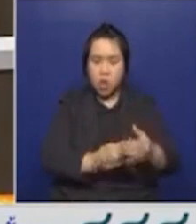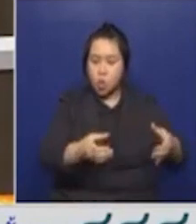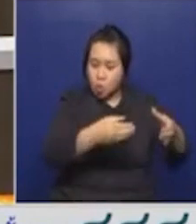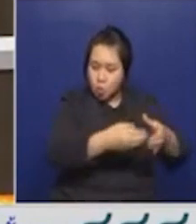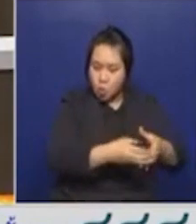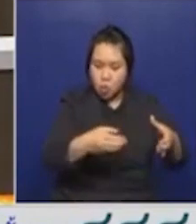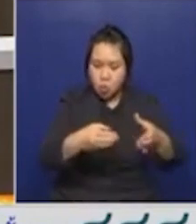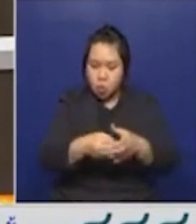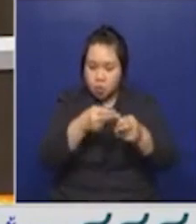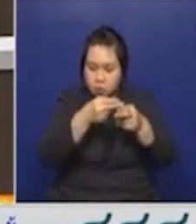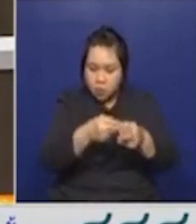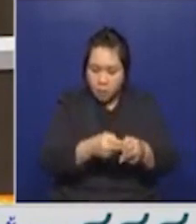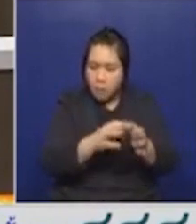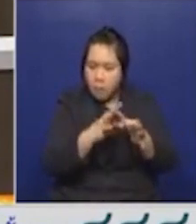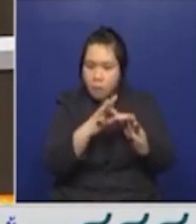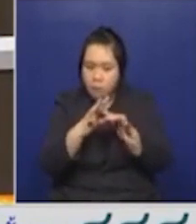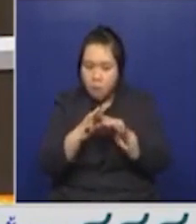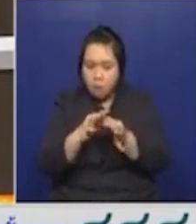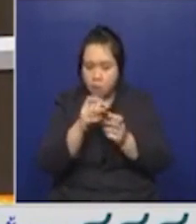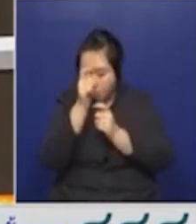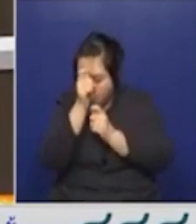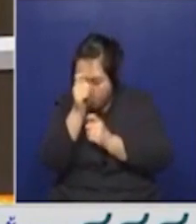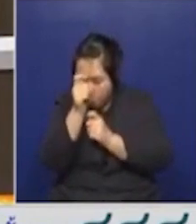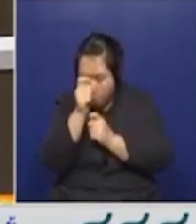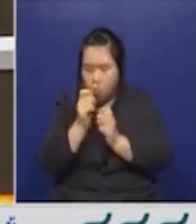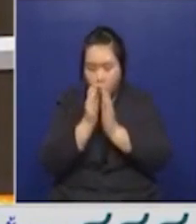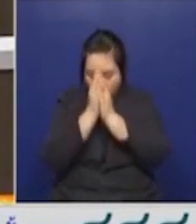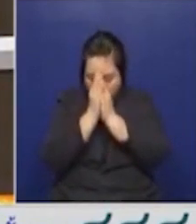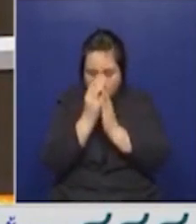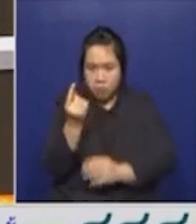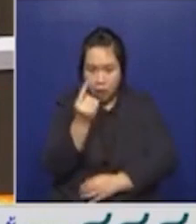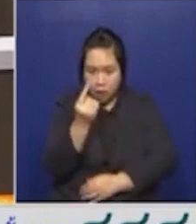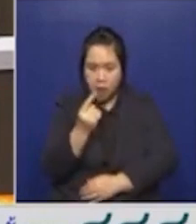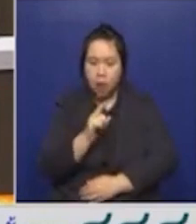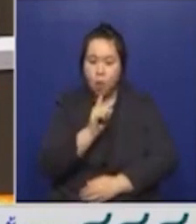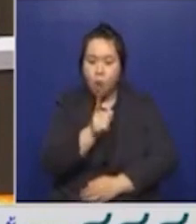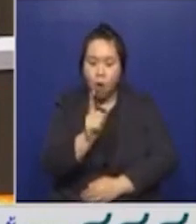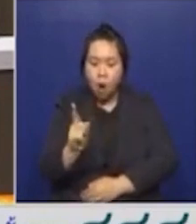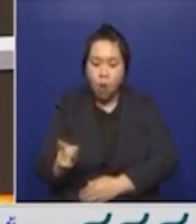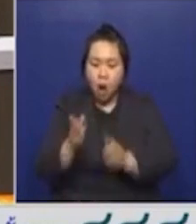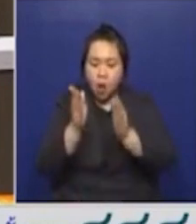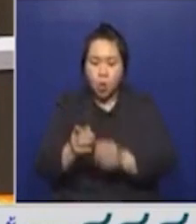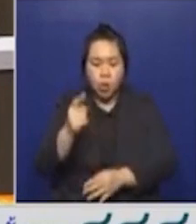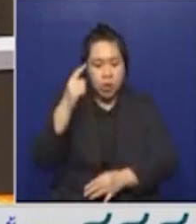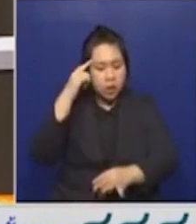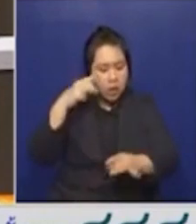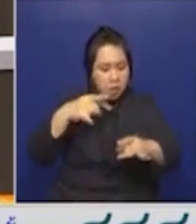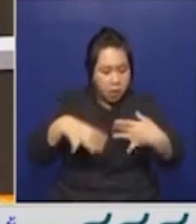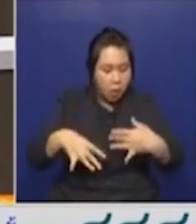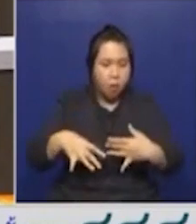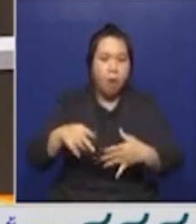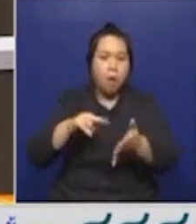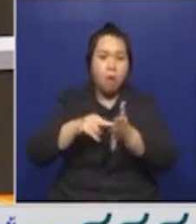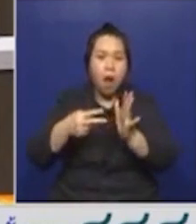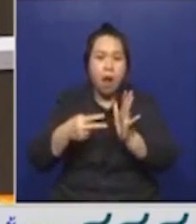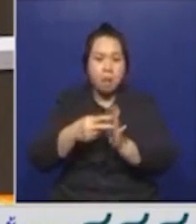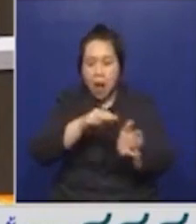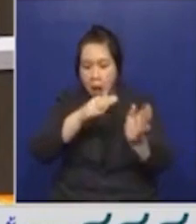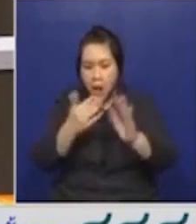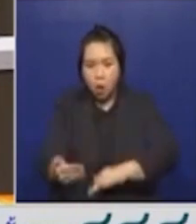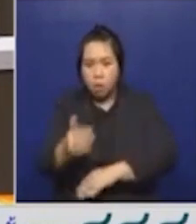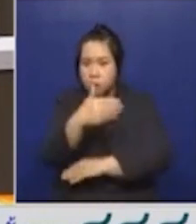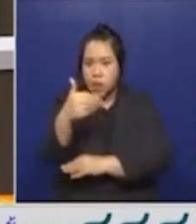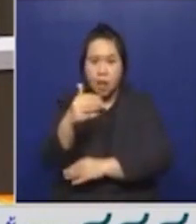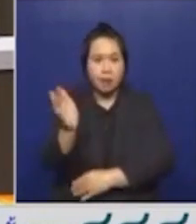กลุ่มใดกลุ่มหนึ่งที่จะผูกขาดความจงรักภักดีและป้ายสีให้คนที่เห็นต่างเป็นพวกทำลายชาตินะคะ